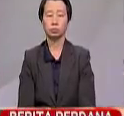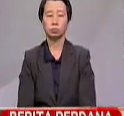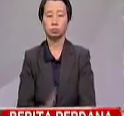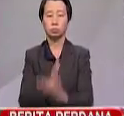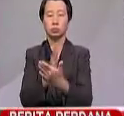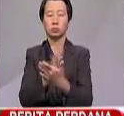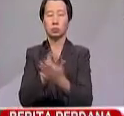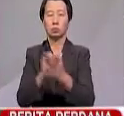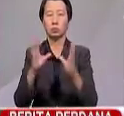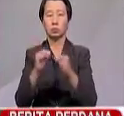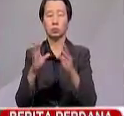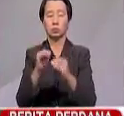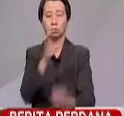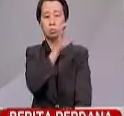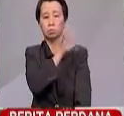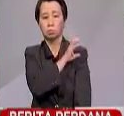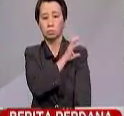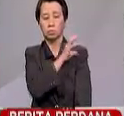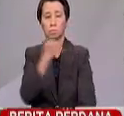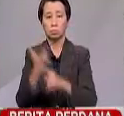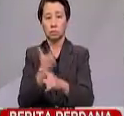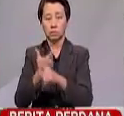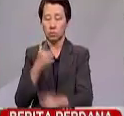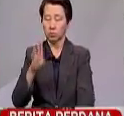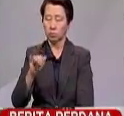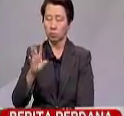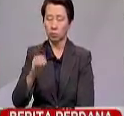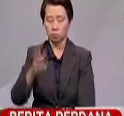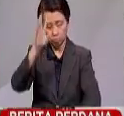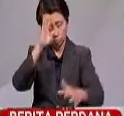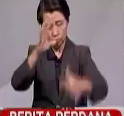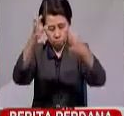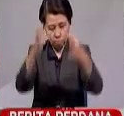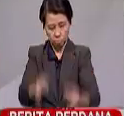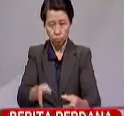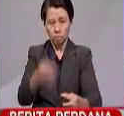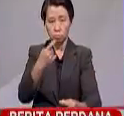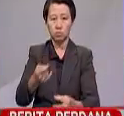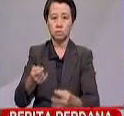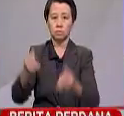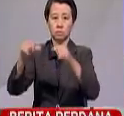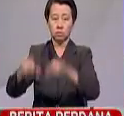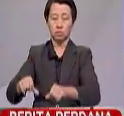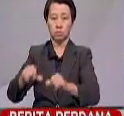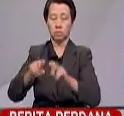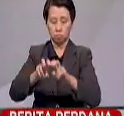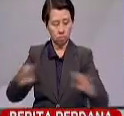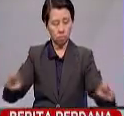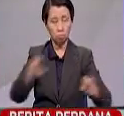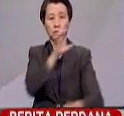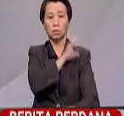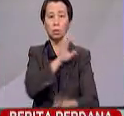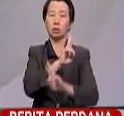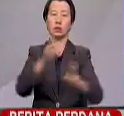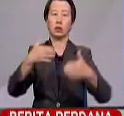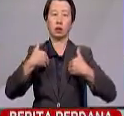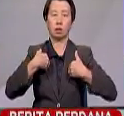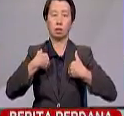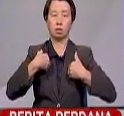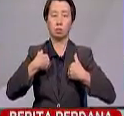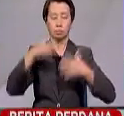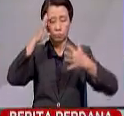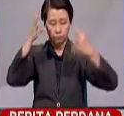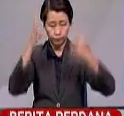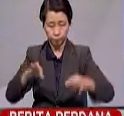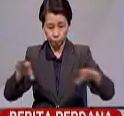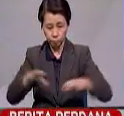Sementara itu, mesyuarat kejurulatihan dan latihan BAM turut memutuskan untuk mengekalkan barisan kejurulatihan sedia ada. Justifikasi